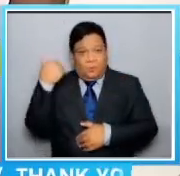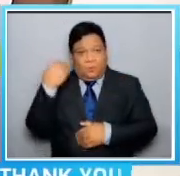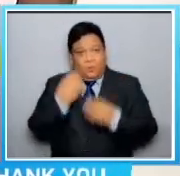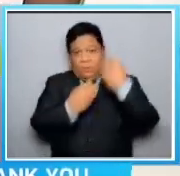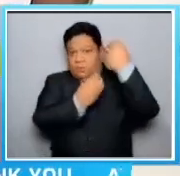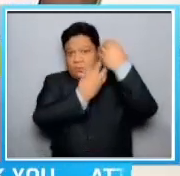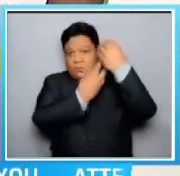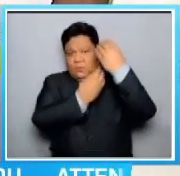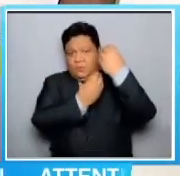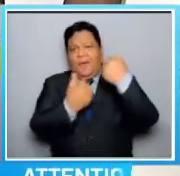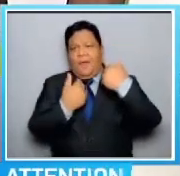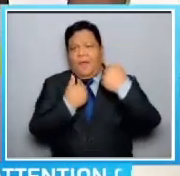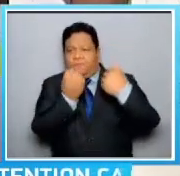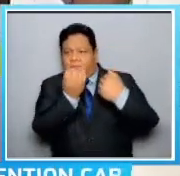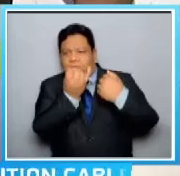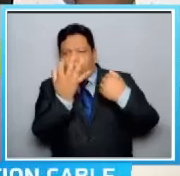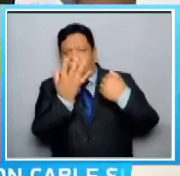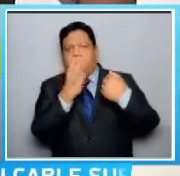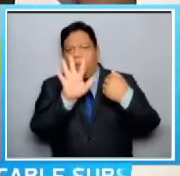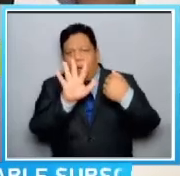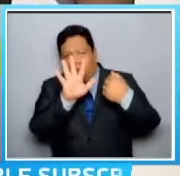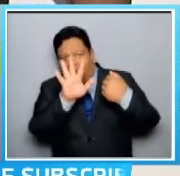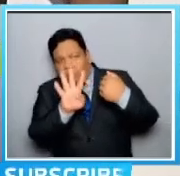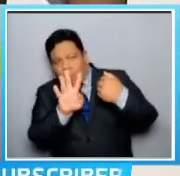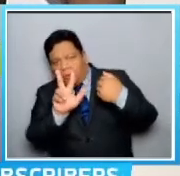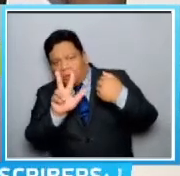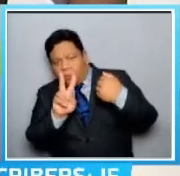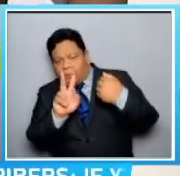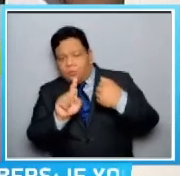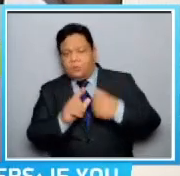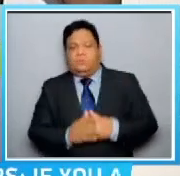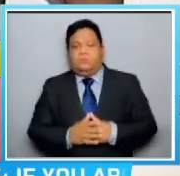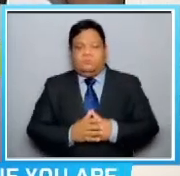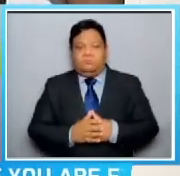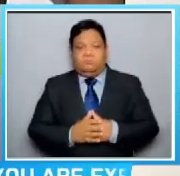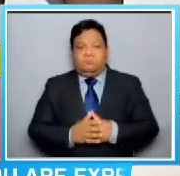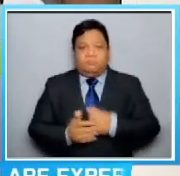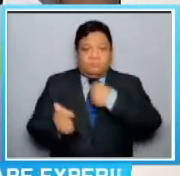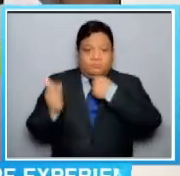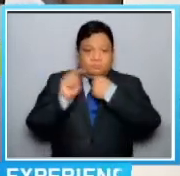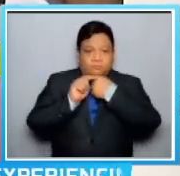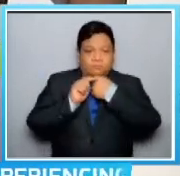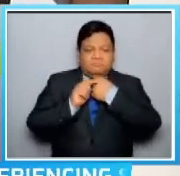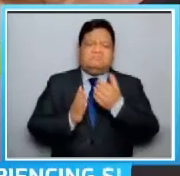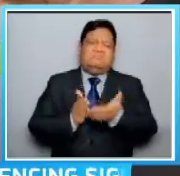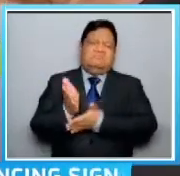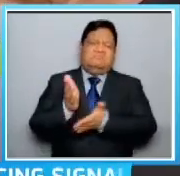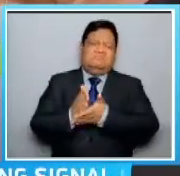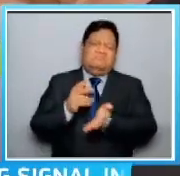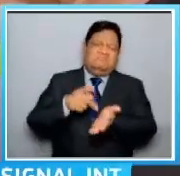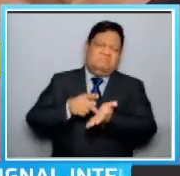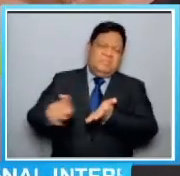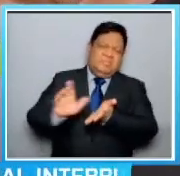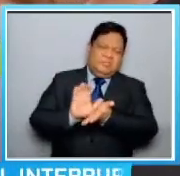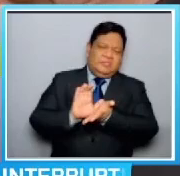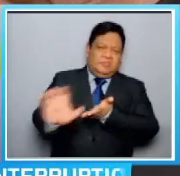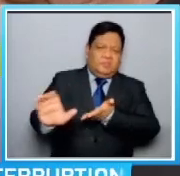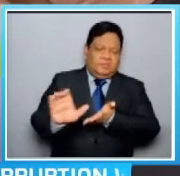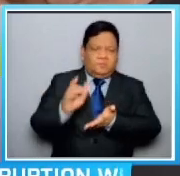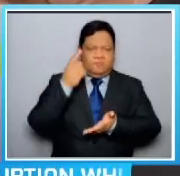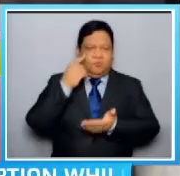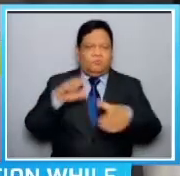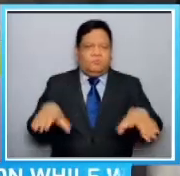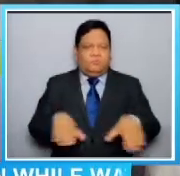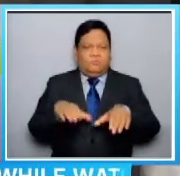bilang. Binayaran niya na lang daw para makapagpatuloy sa paghahanap buhay. Pero napakalaking bagay raw ng perang iyon sa